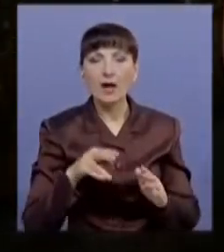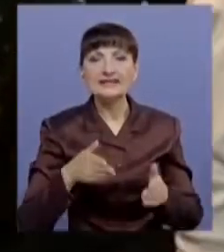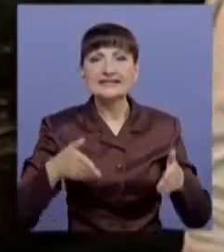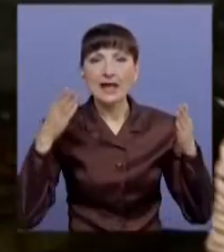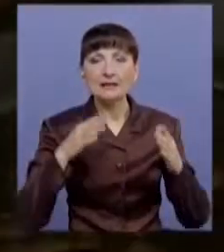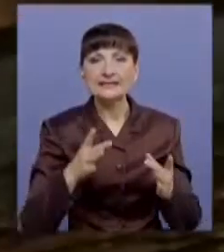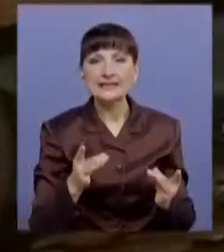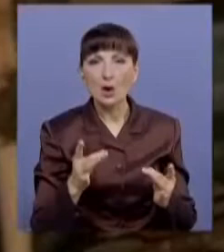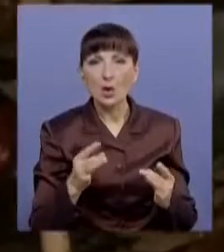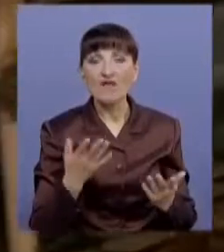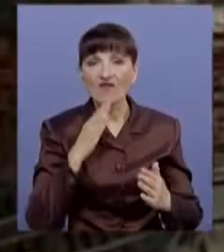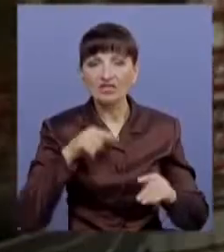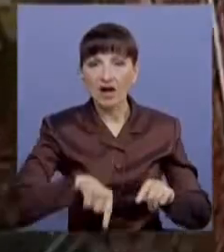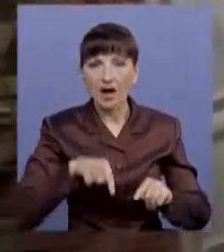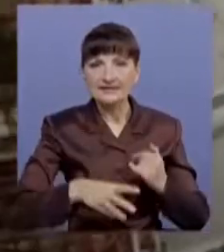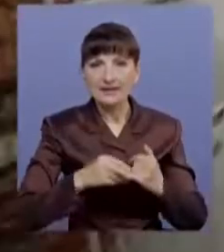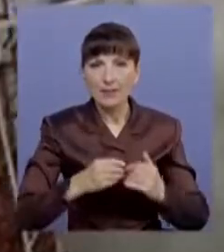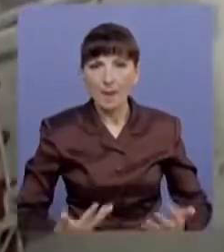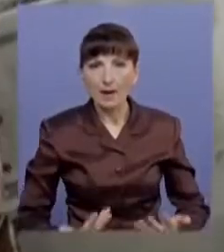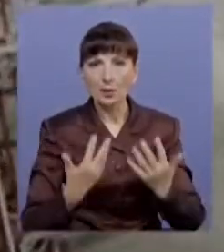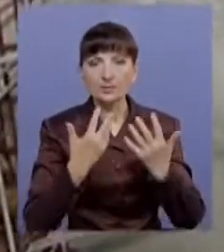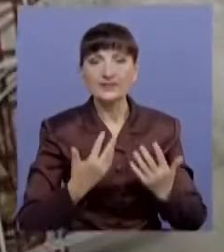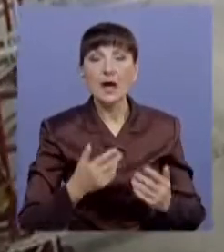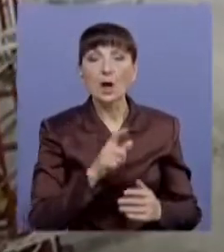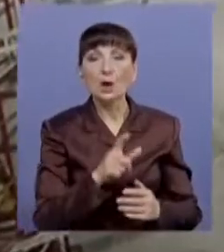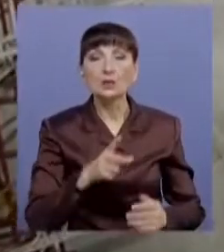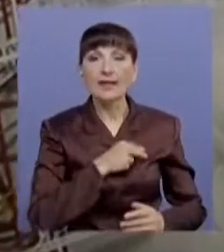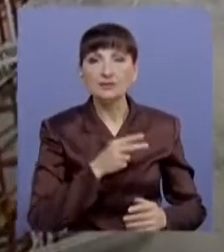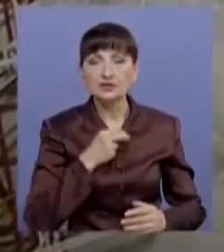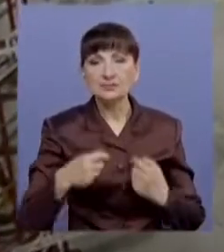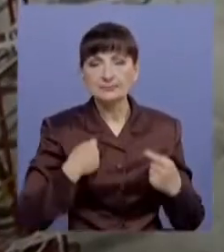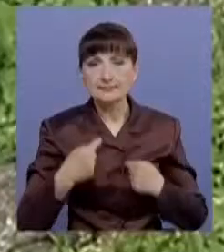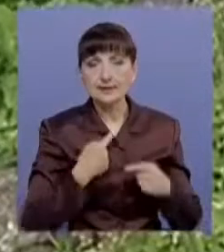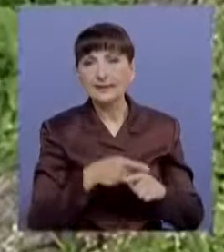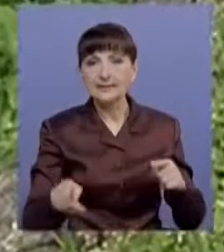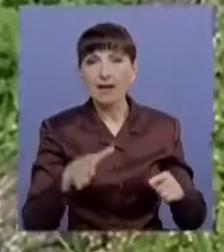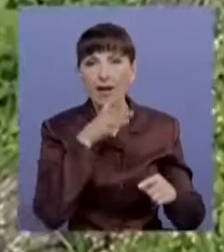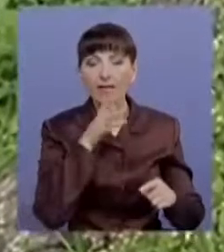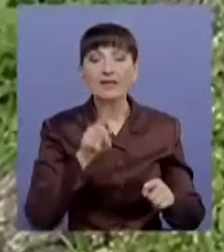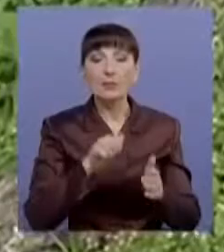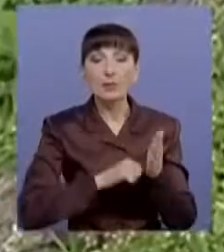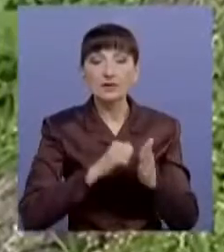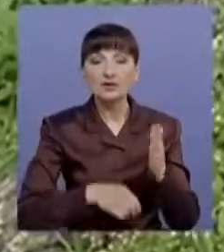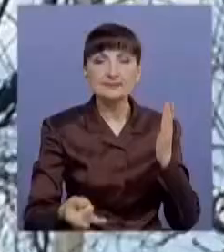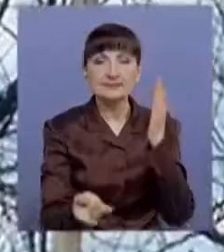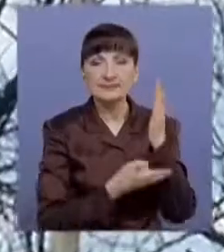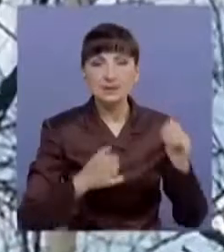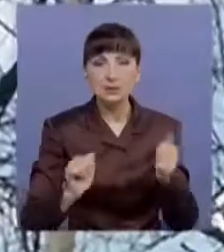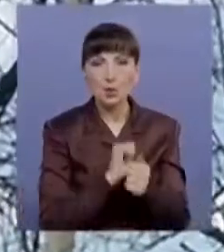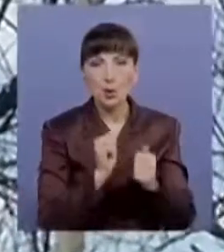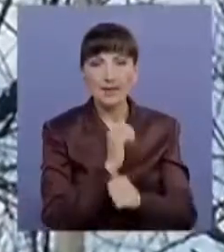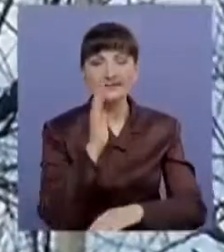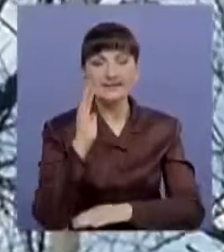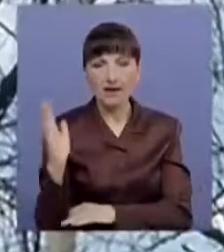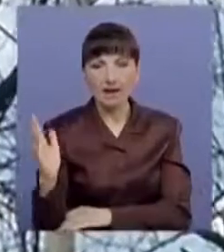– вот результат поднятия грунтовых вод. От них жильцы кооператива «Калина Красная» страдают несколько лет. По этой же причине пришлось рубить засохшие плодовые